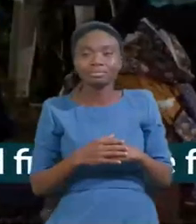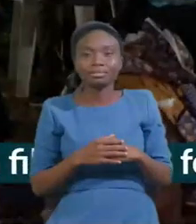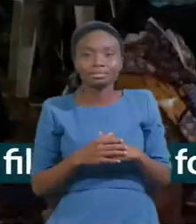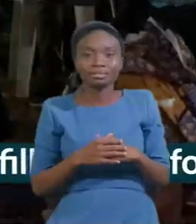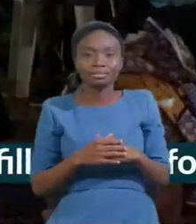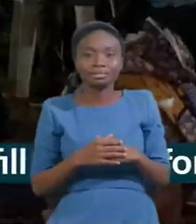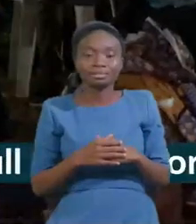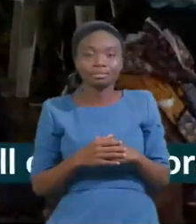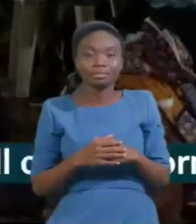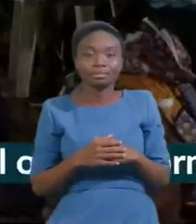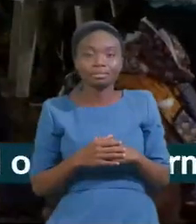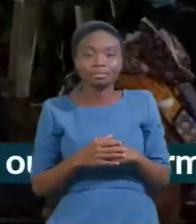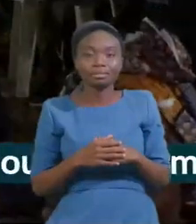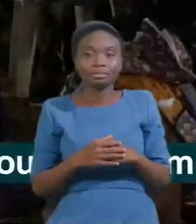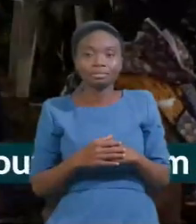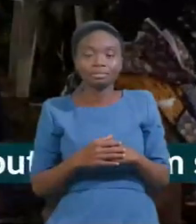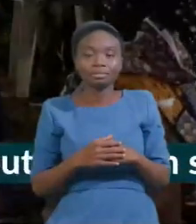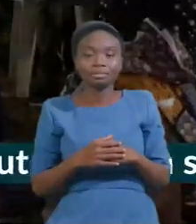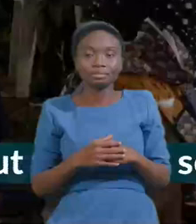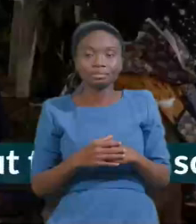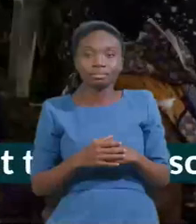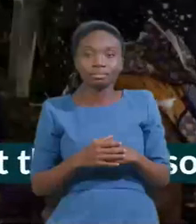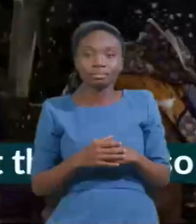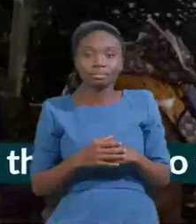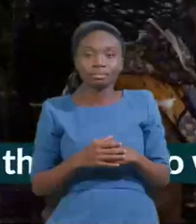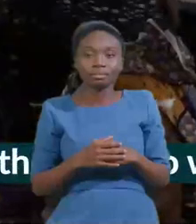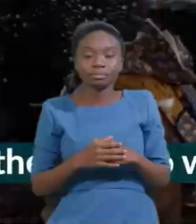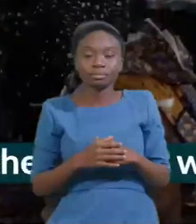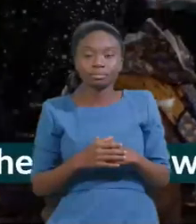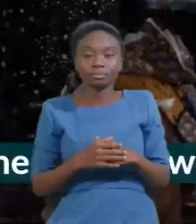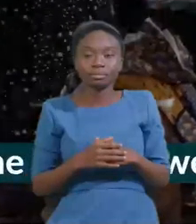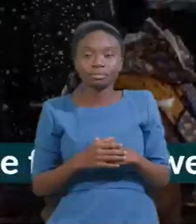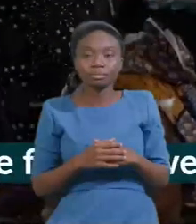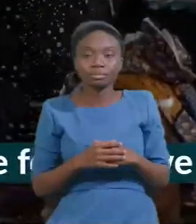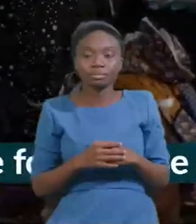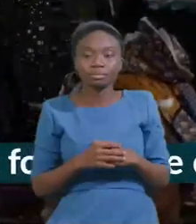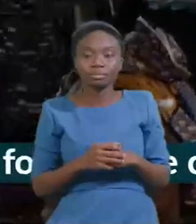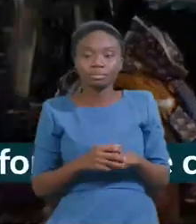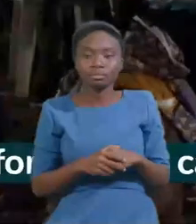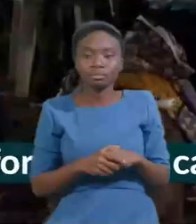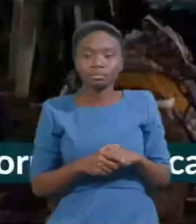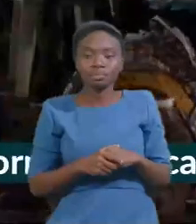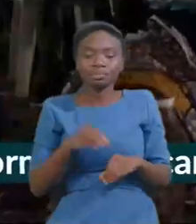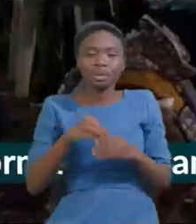Notre pasteur national viendra nous aider et après cela, votre guérison vous attendra.